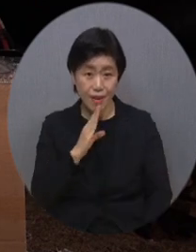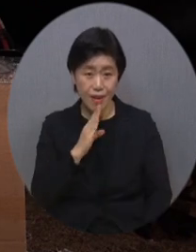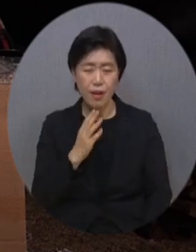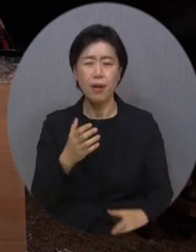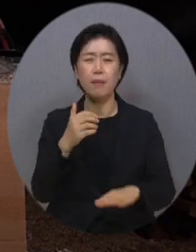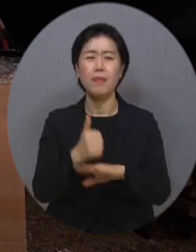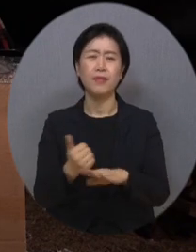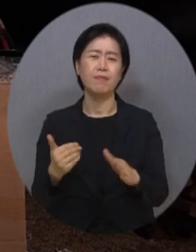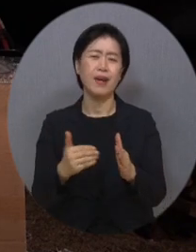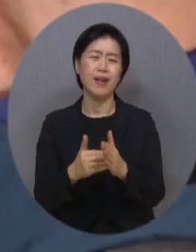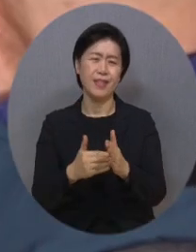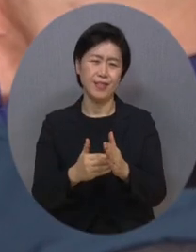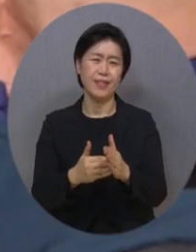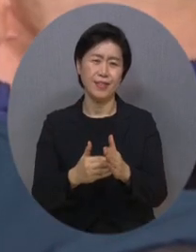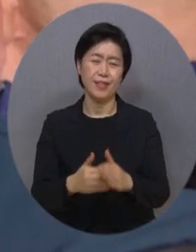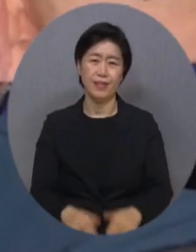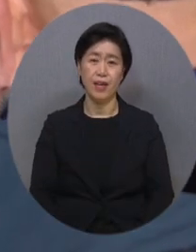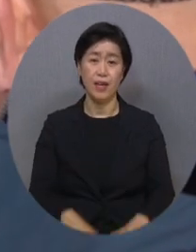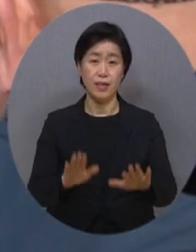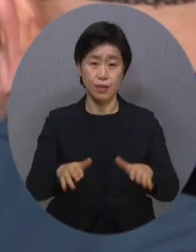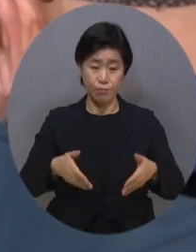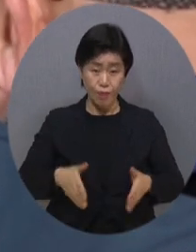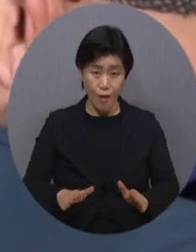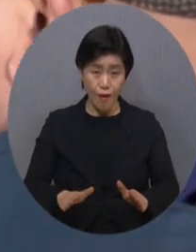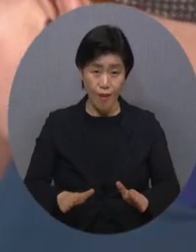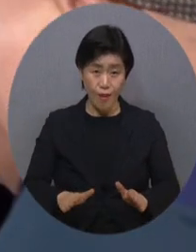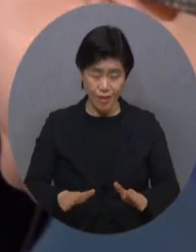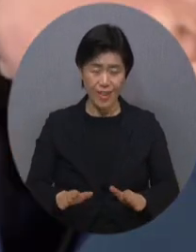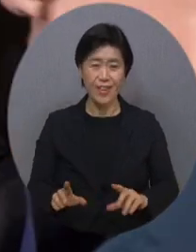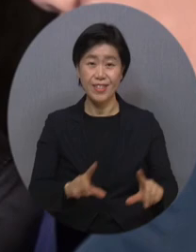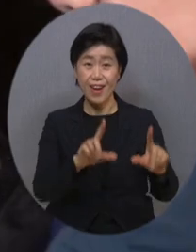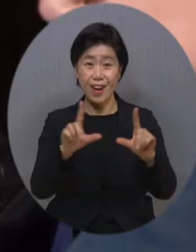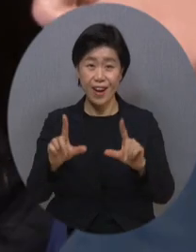어때요? 일단 1등에서는 저 사람이랑 가야 될